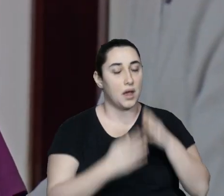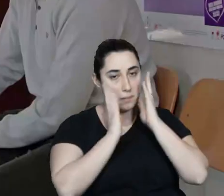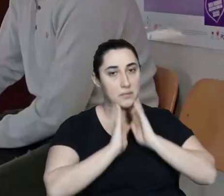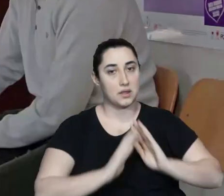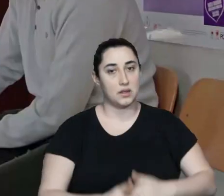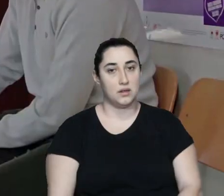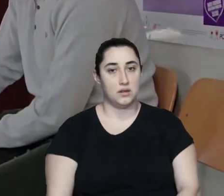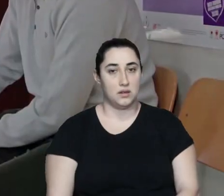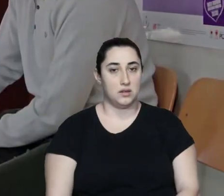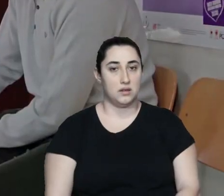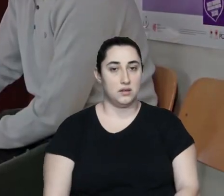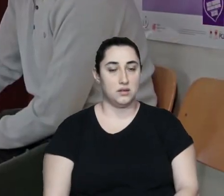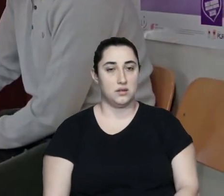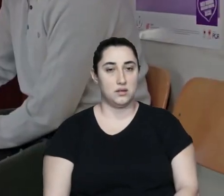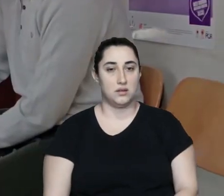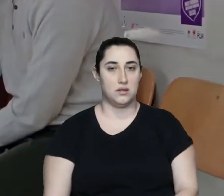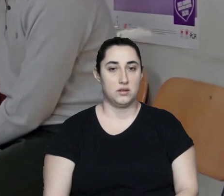Amin.